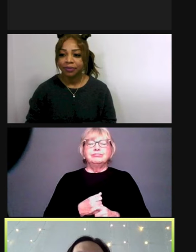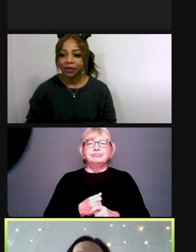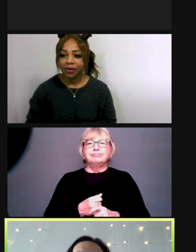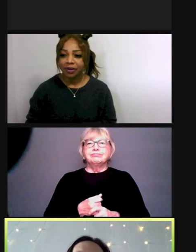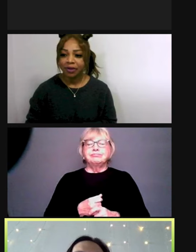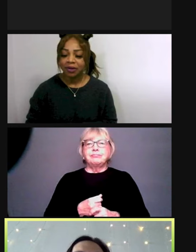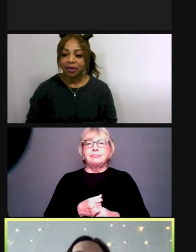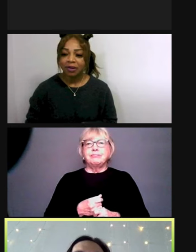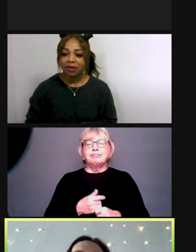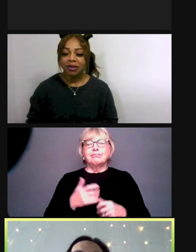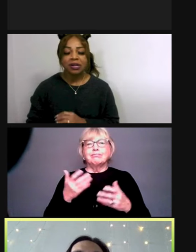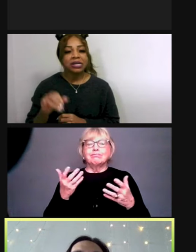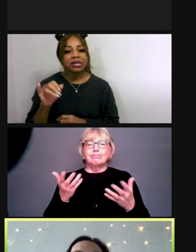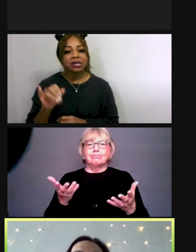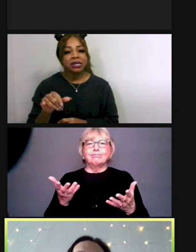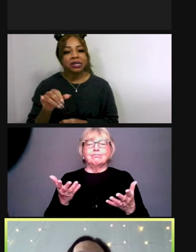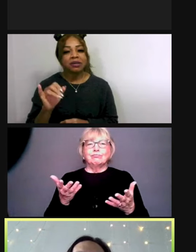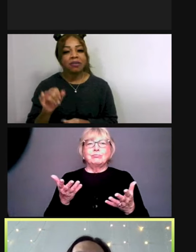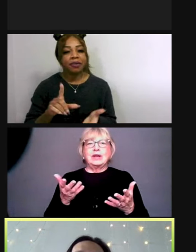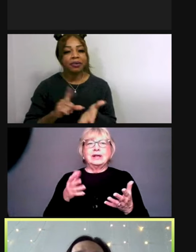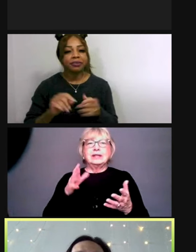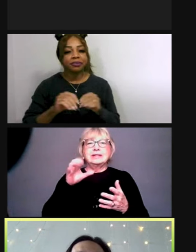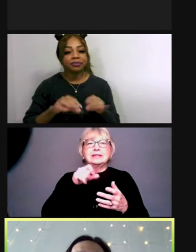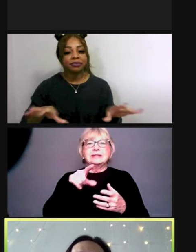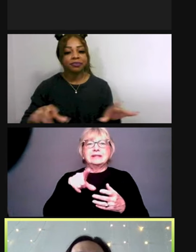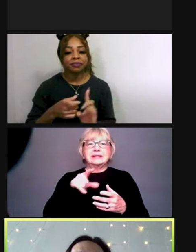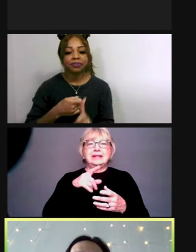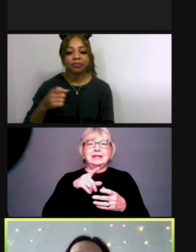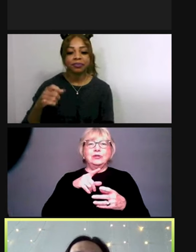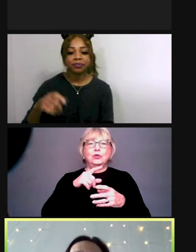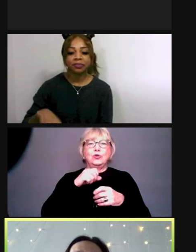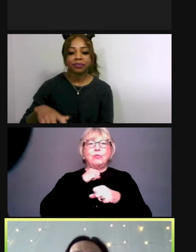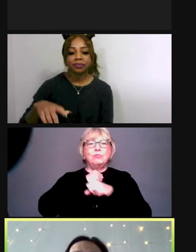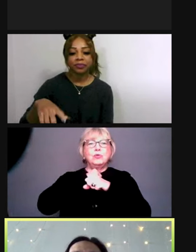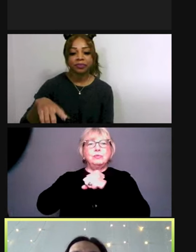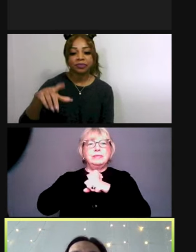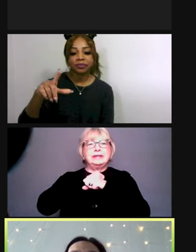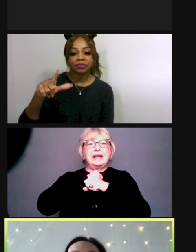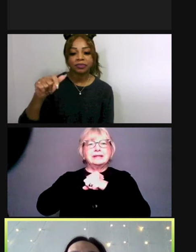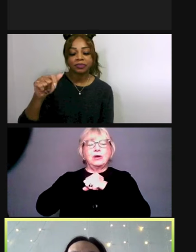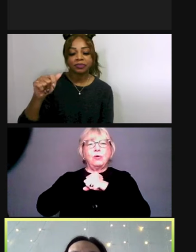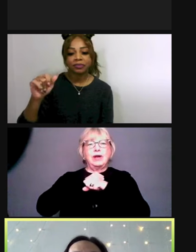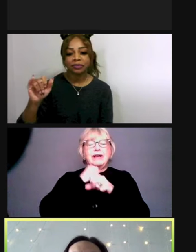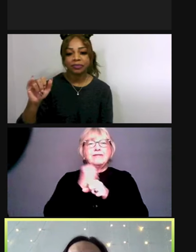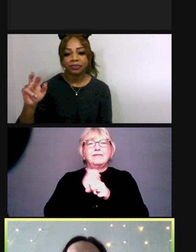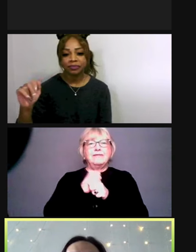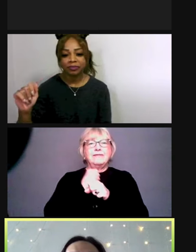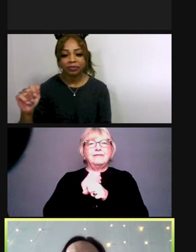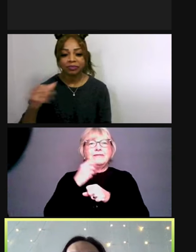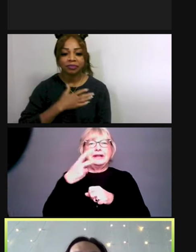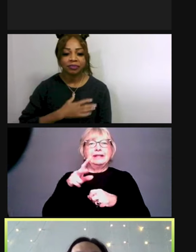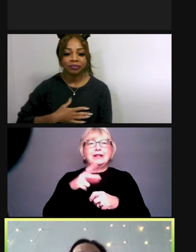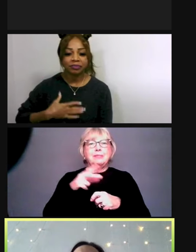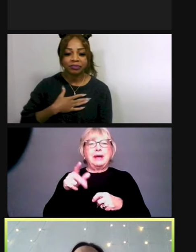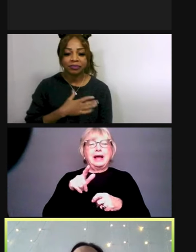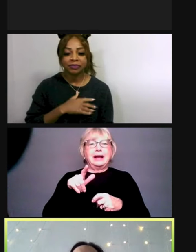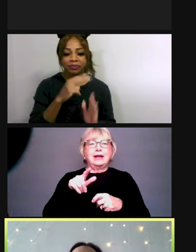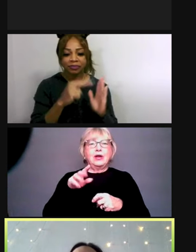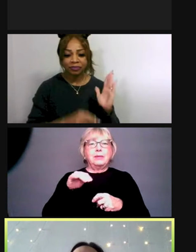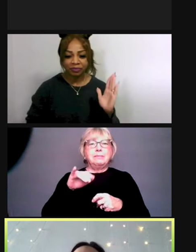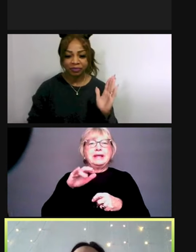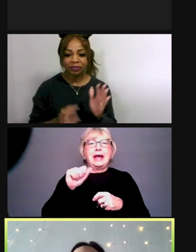et ça, c'est extrait d'une publication qui a été faite par Léa et que je vous recommande vraiment de